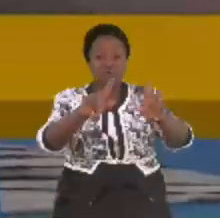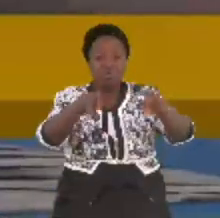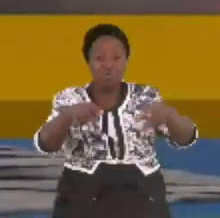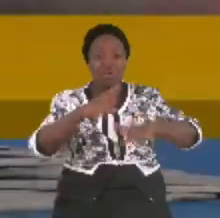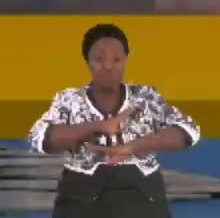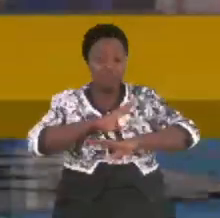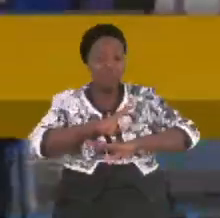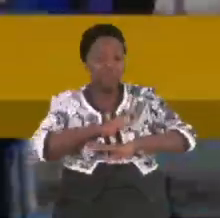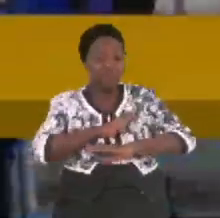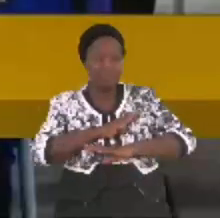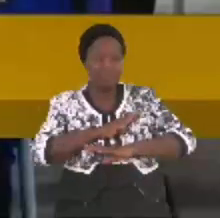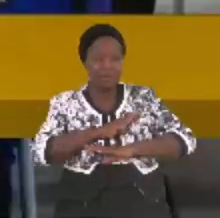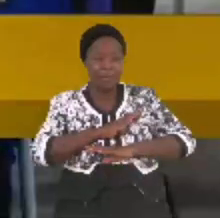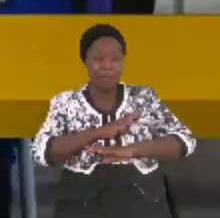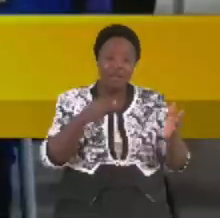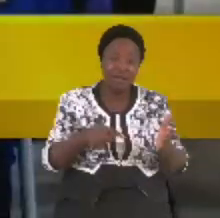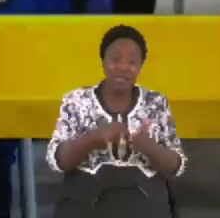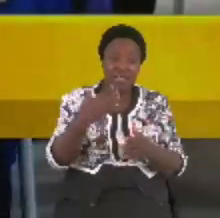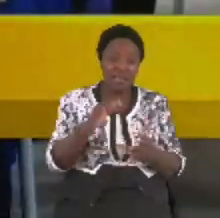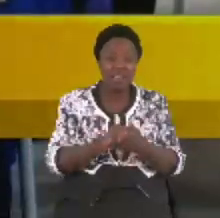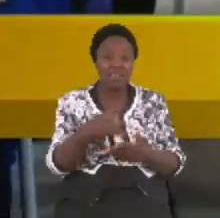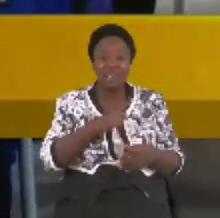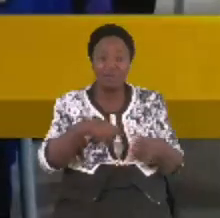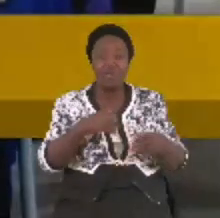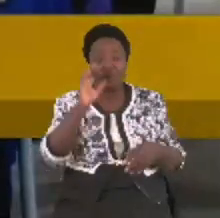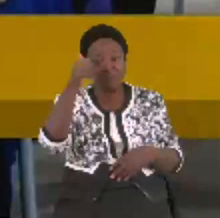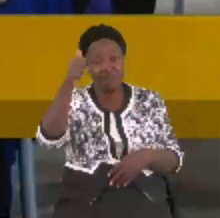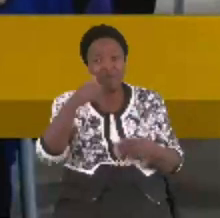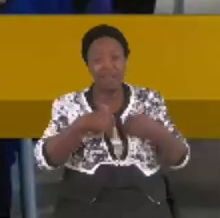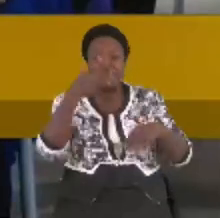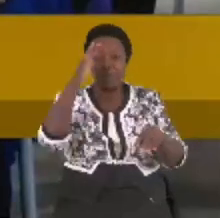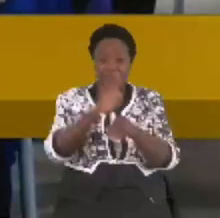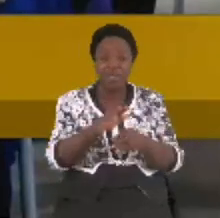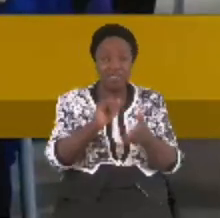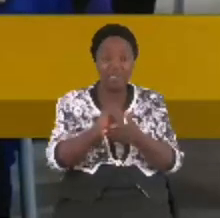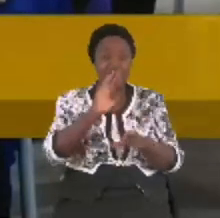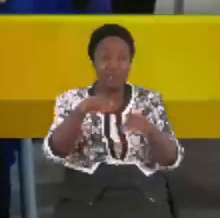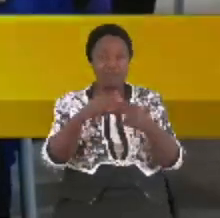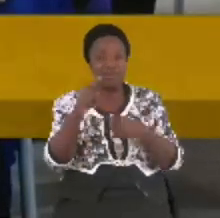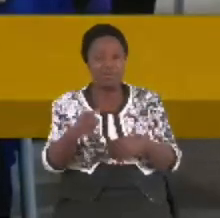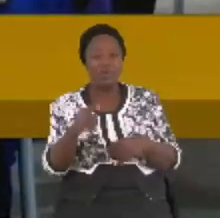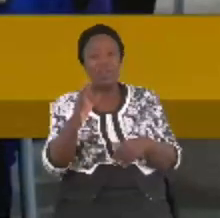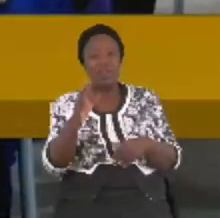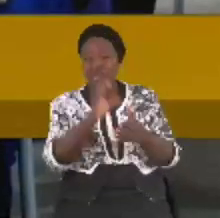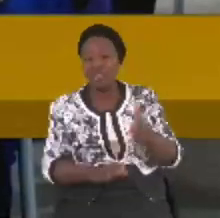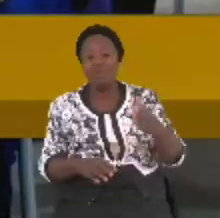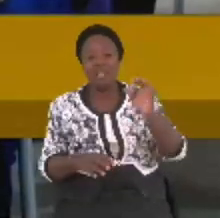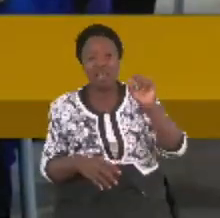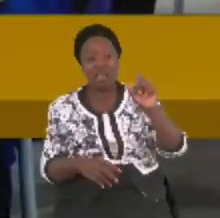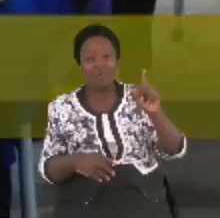L'abondance surabondante. La chose que Dieu même a promise. Qu'il fera.